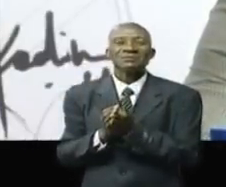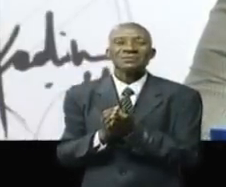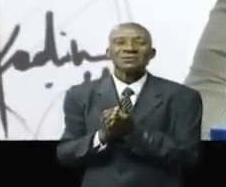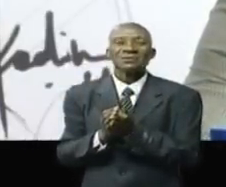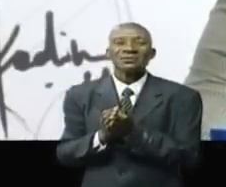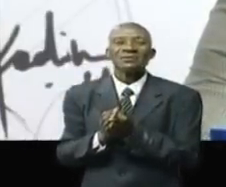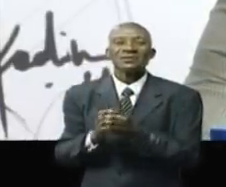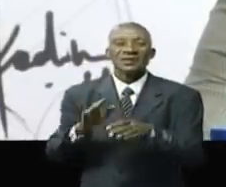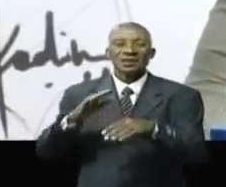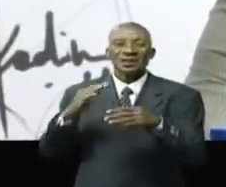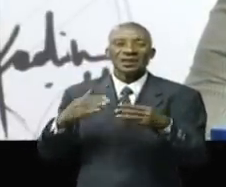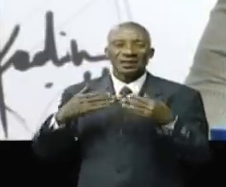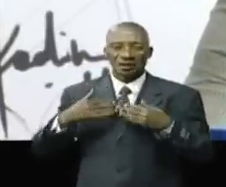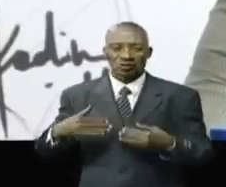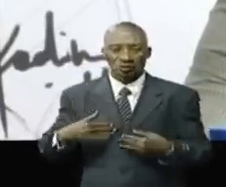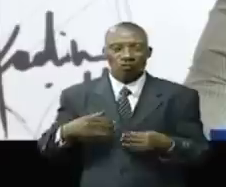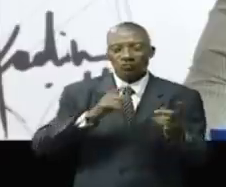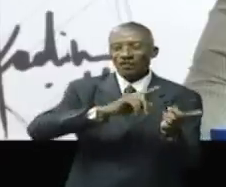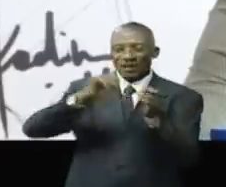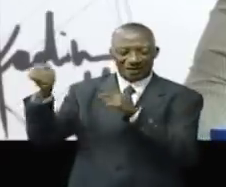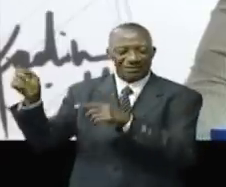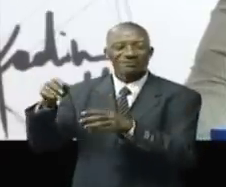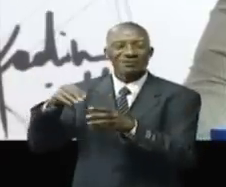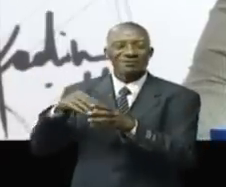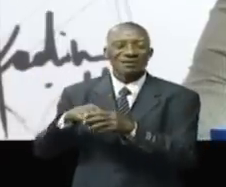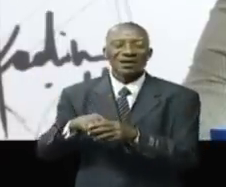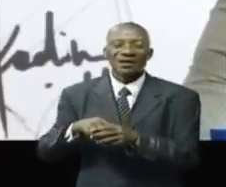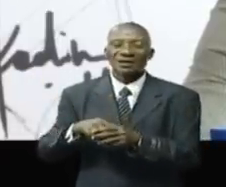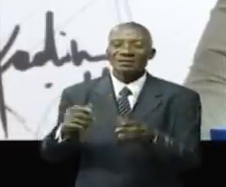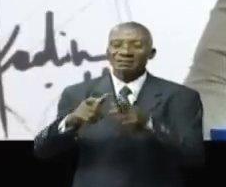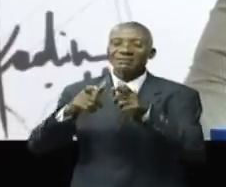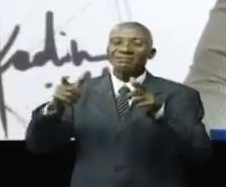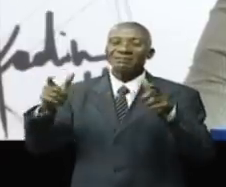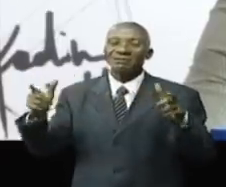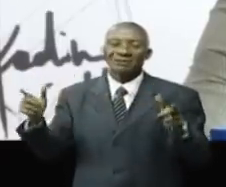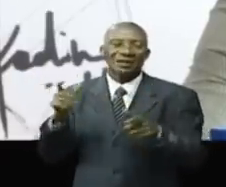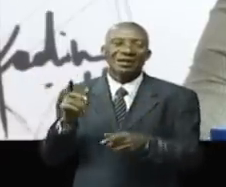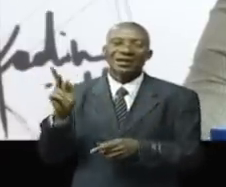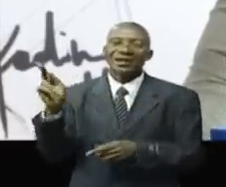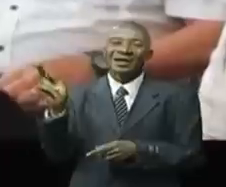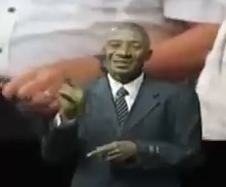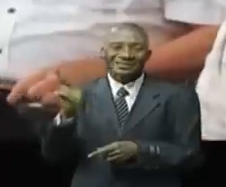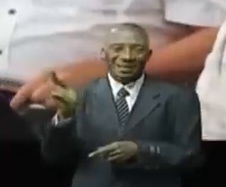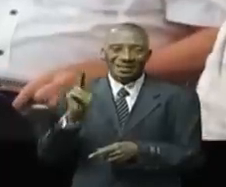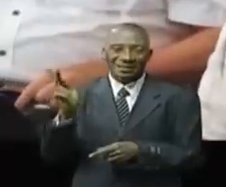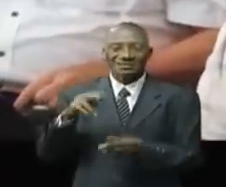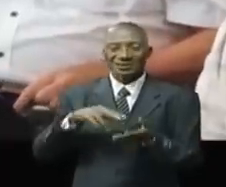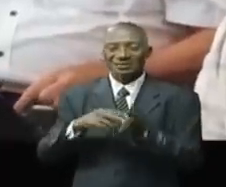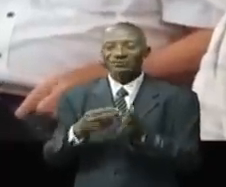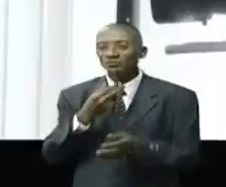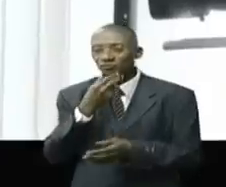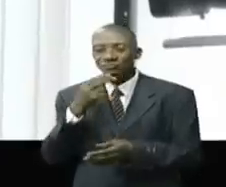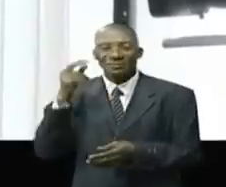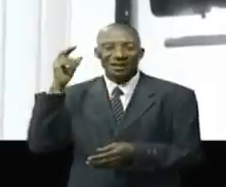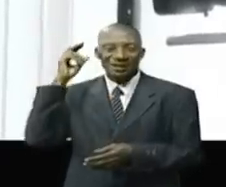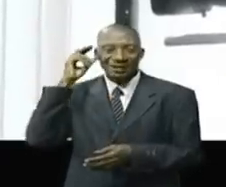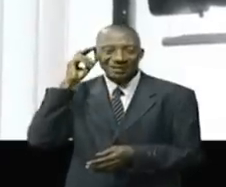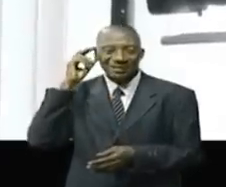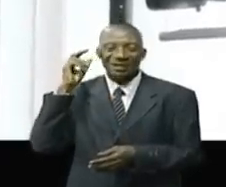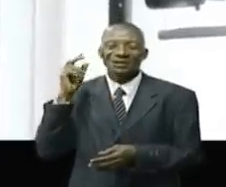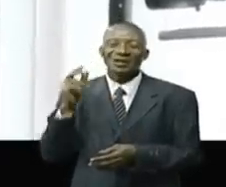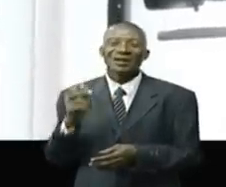quand il est arrivé à Onalua, justement, en s'adressant à la population. Il avait tenu la